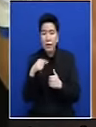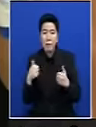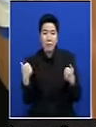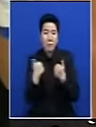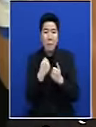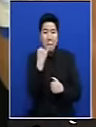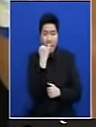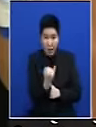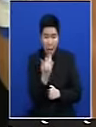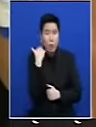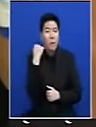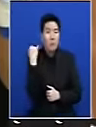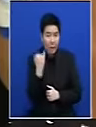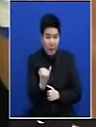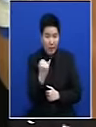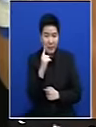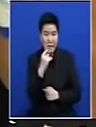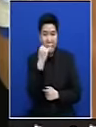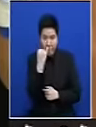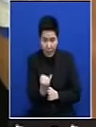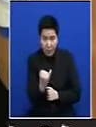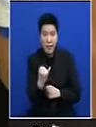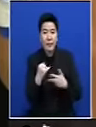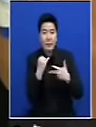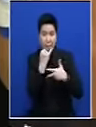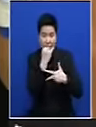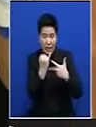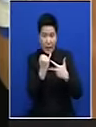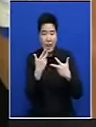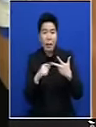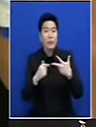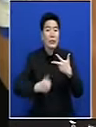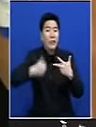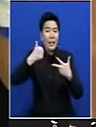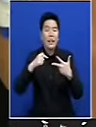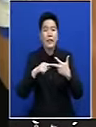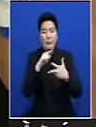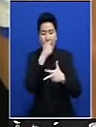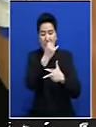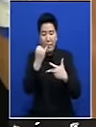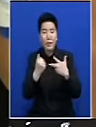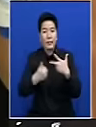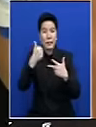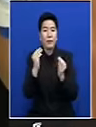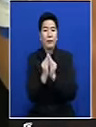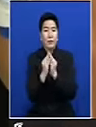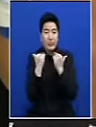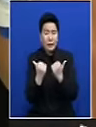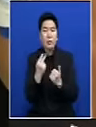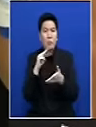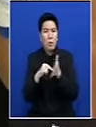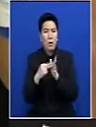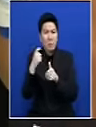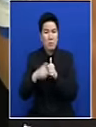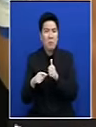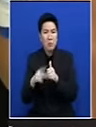ต้นั้นแพ้ณรงค์น้อยลูกมะขามหวานแพ้1ตระการเอ็กซิลิคอนยิมแล้วก็ชนะวังทองสจเล็กเมืองนนท์นะครับก็ถือว่าเ